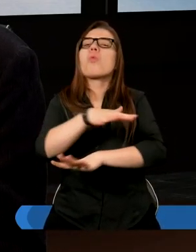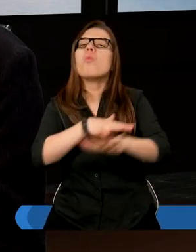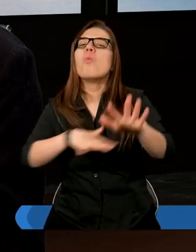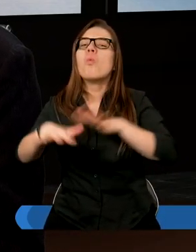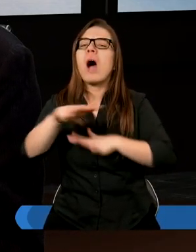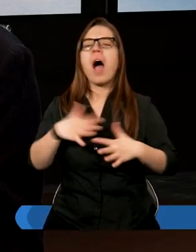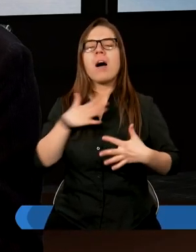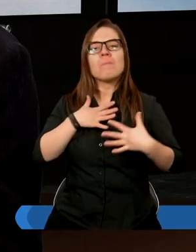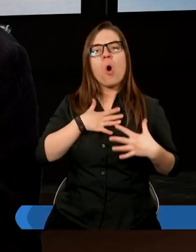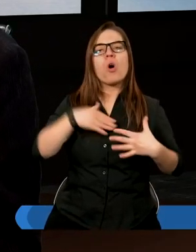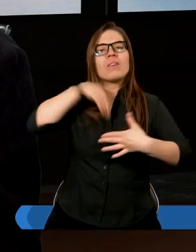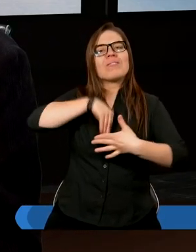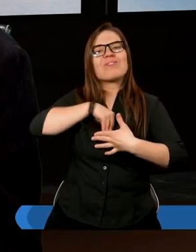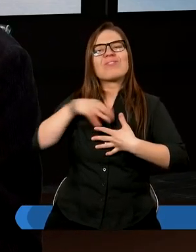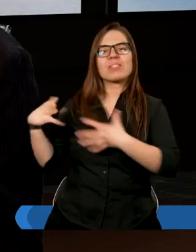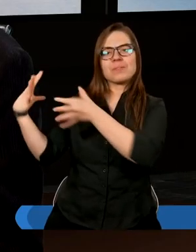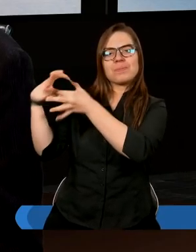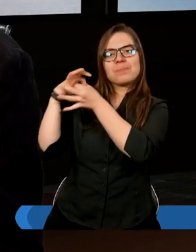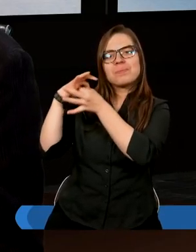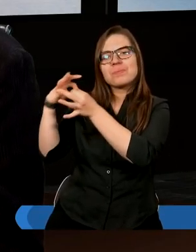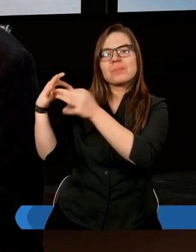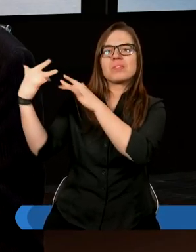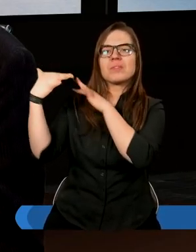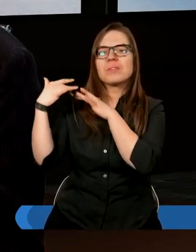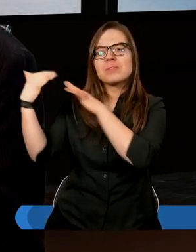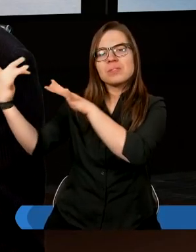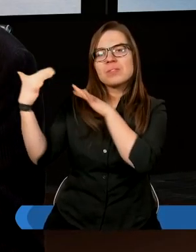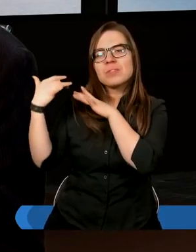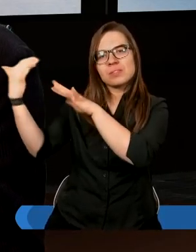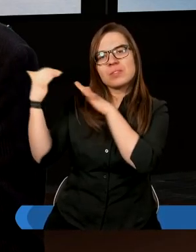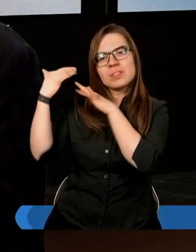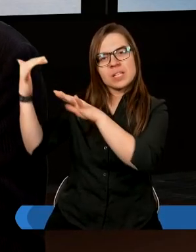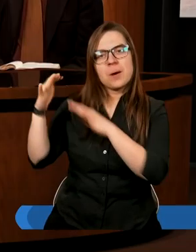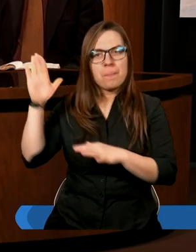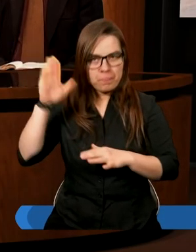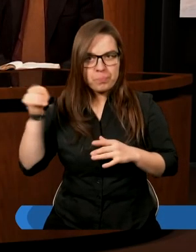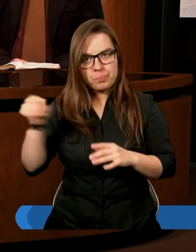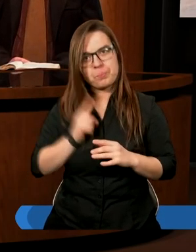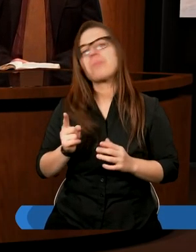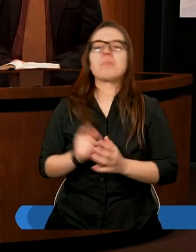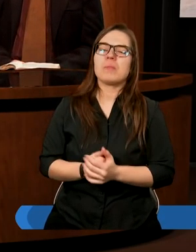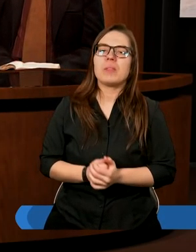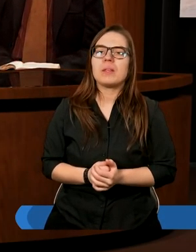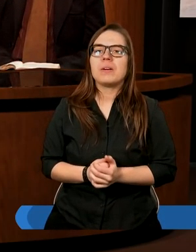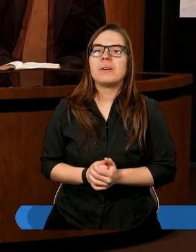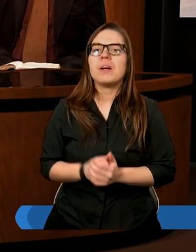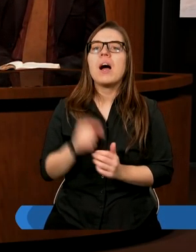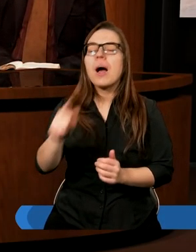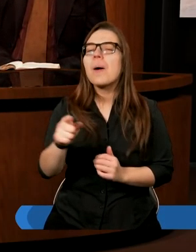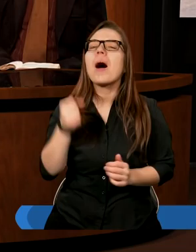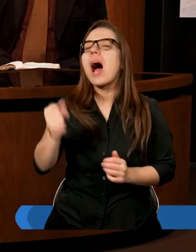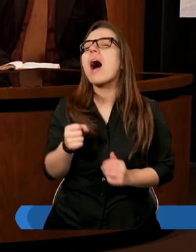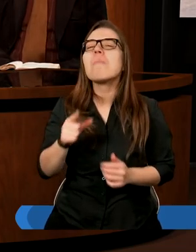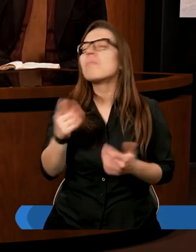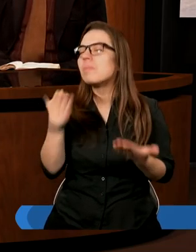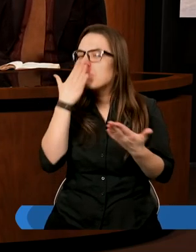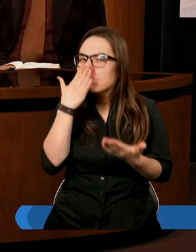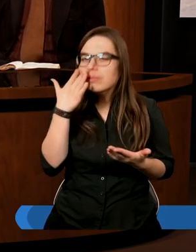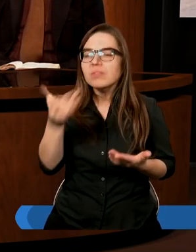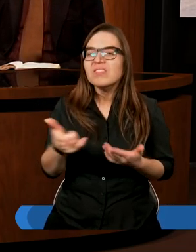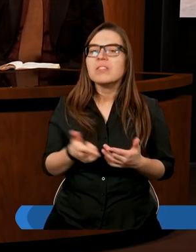w talentach, zdolnościach, które mam. Apostoł Paweł, i to